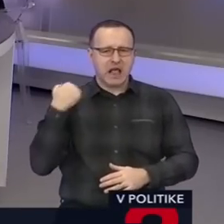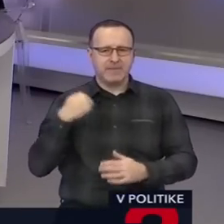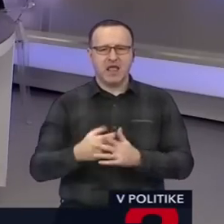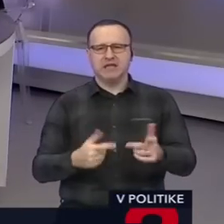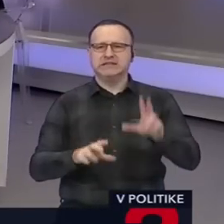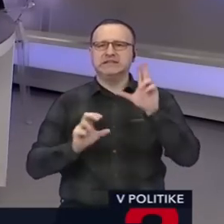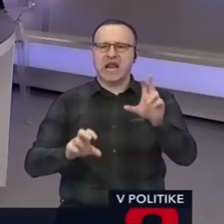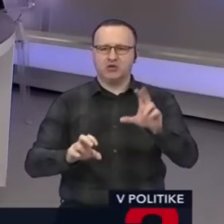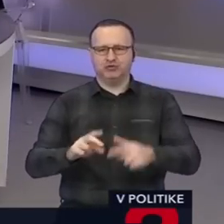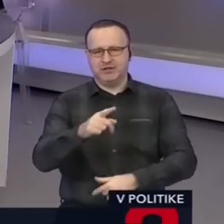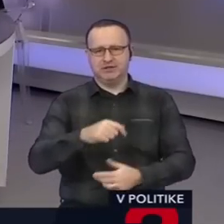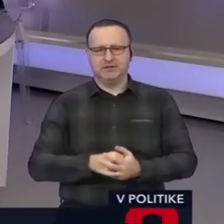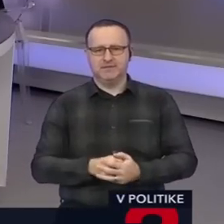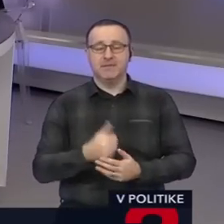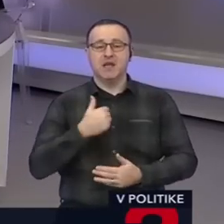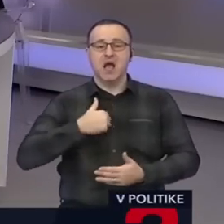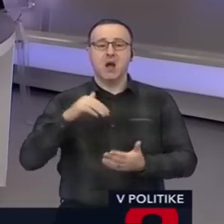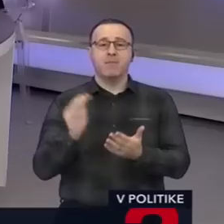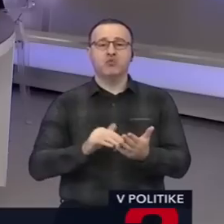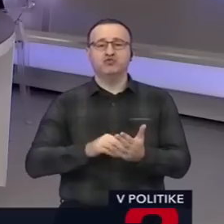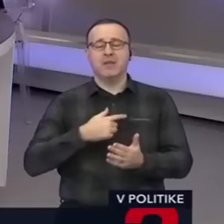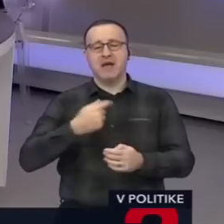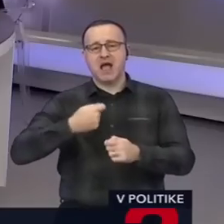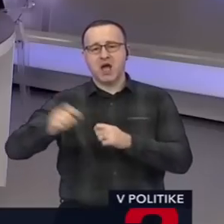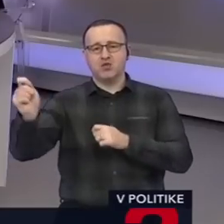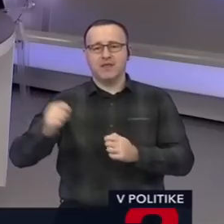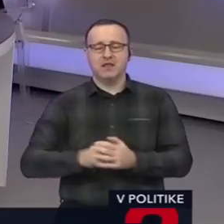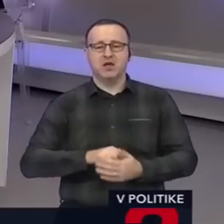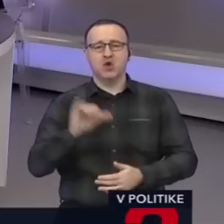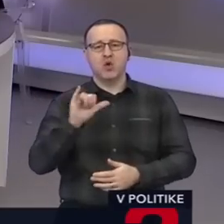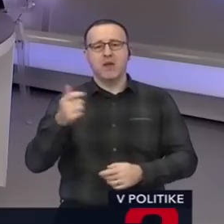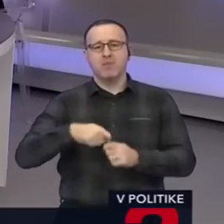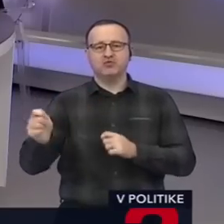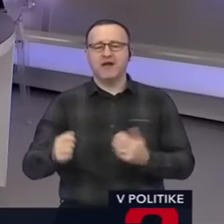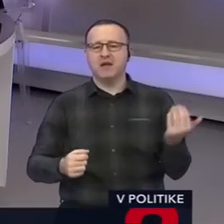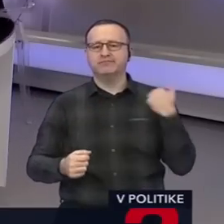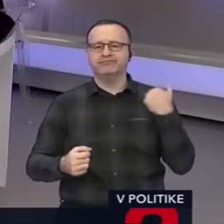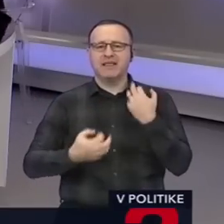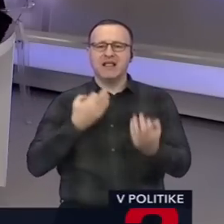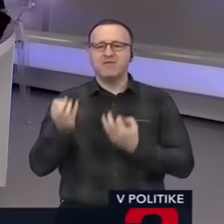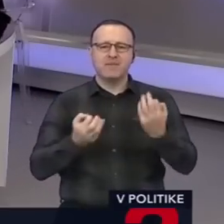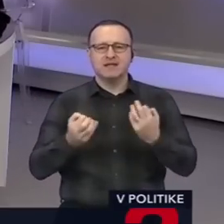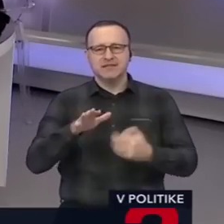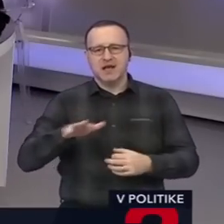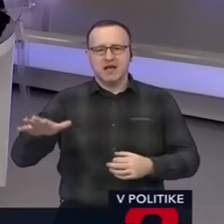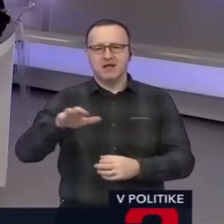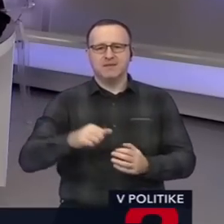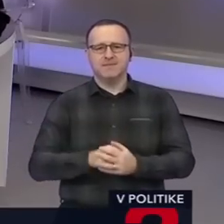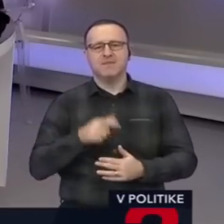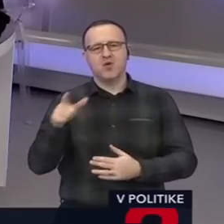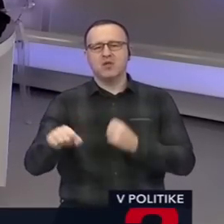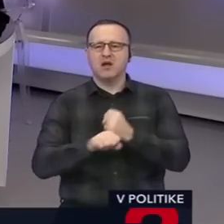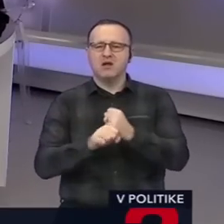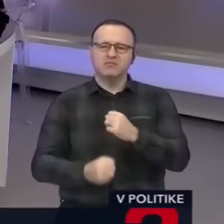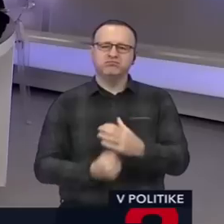ľudí. Ja použijem tie argumenty, ktoré používa dezinformačná scéna alebo dezinfoscéna, ktorá produkuje